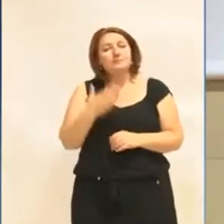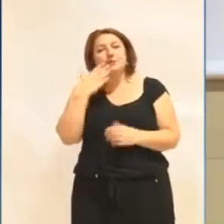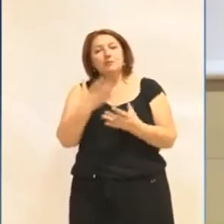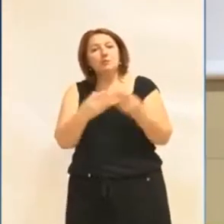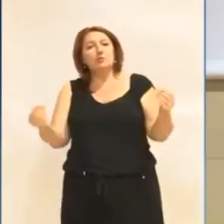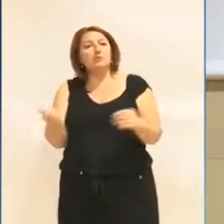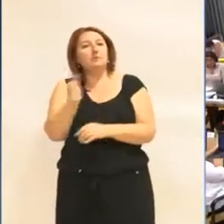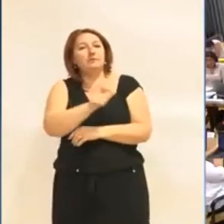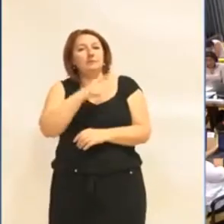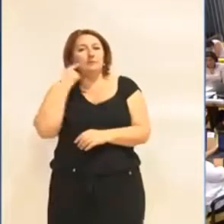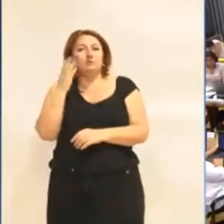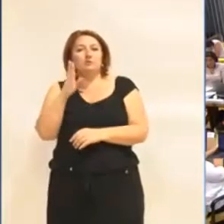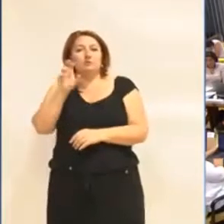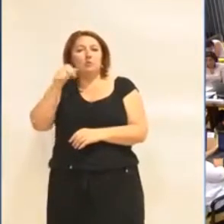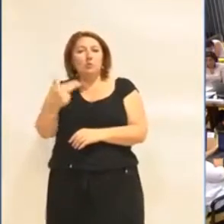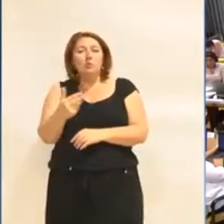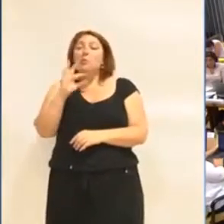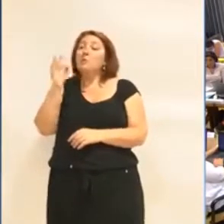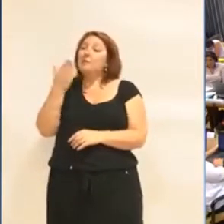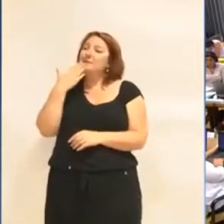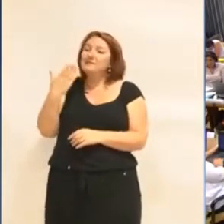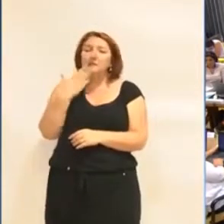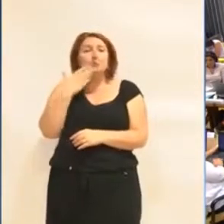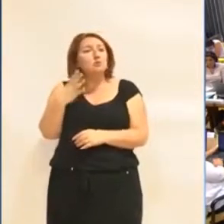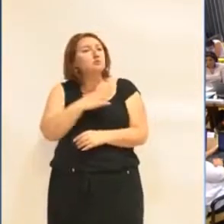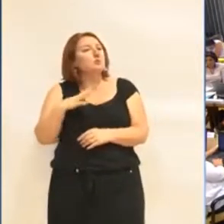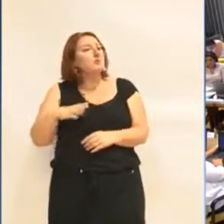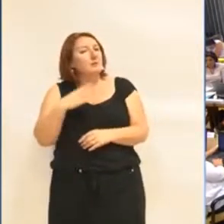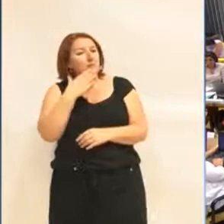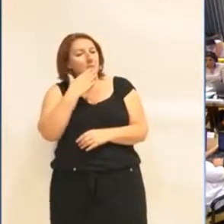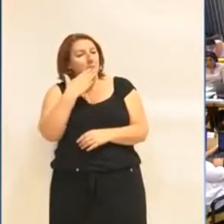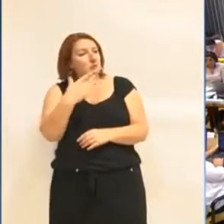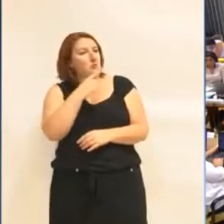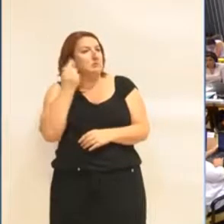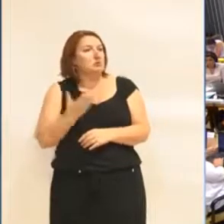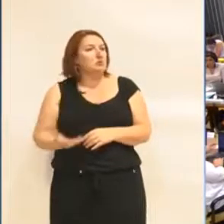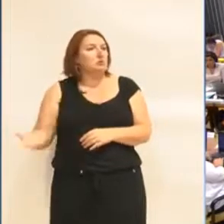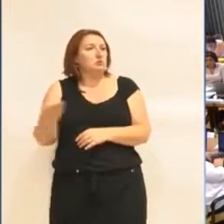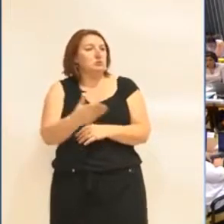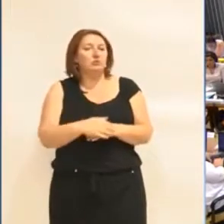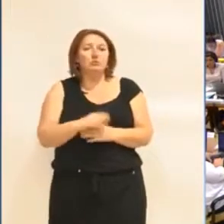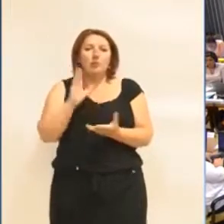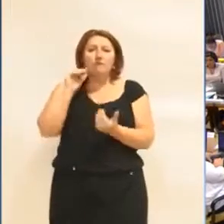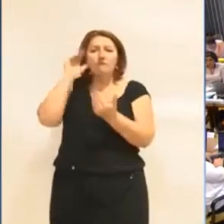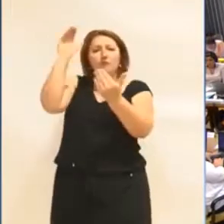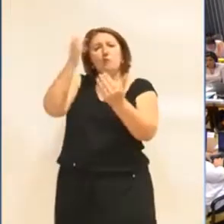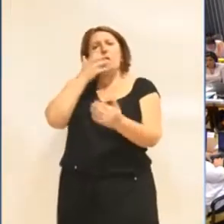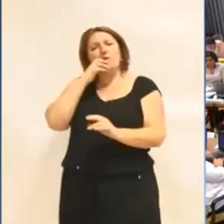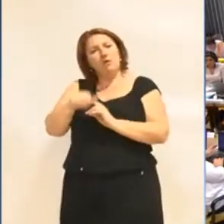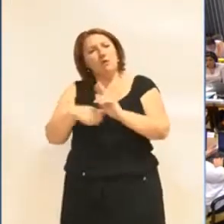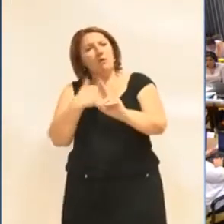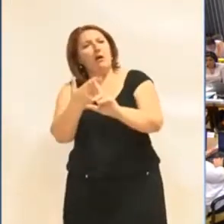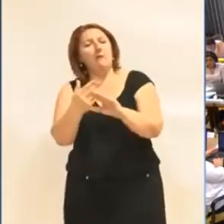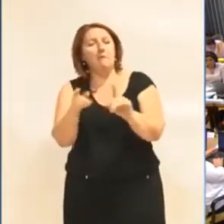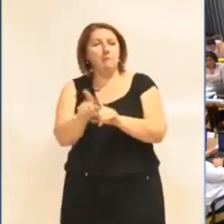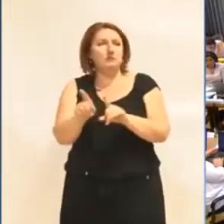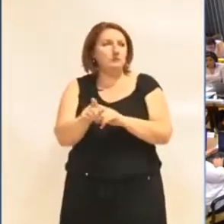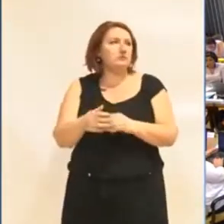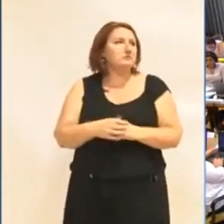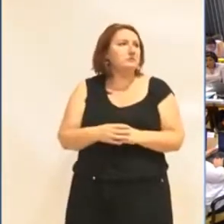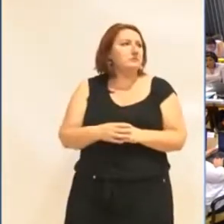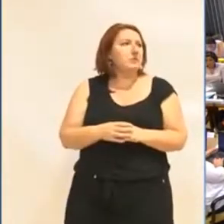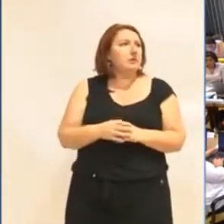Oui, merci et bonjour à toutes et à tous. Quelques réactions par rapport à ce vœu aussi, de ma part. Alors je